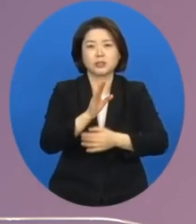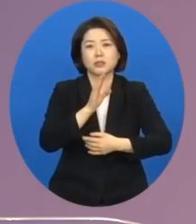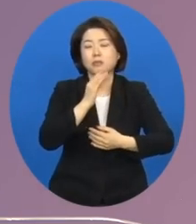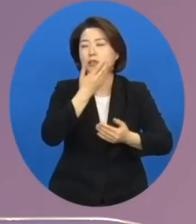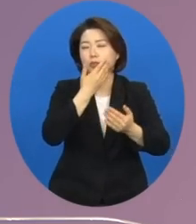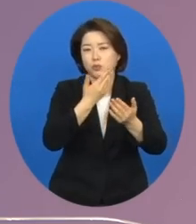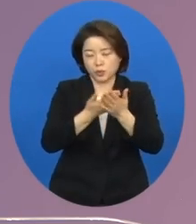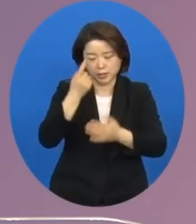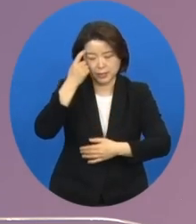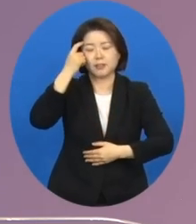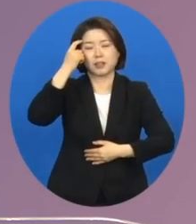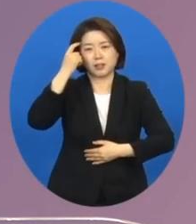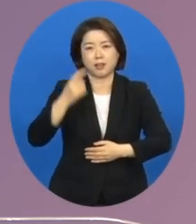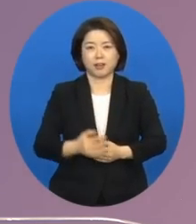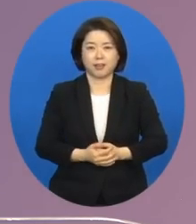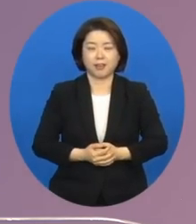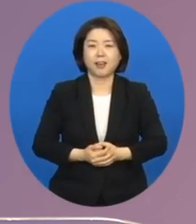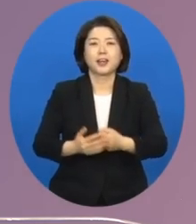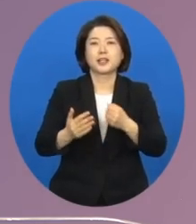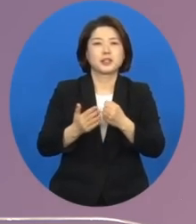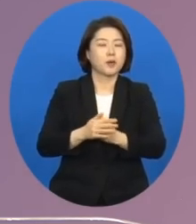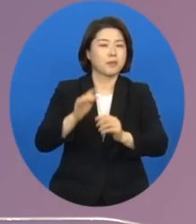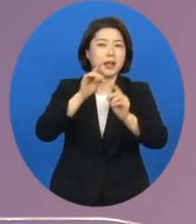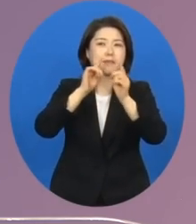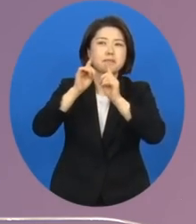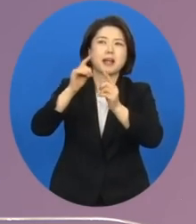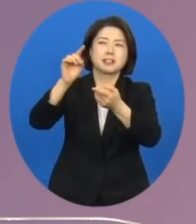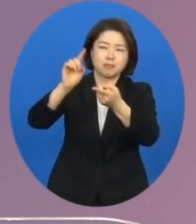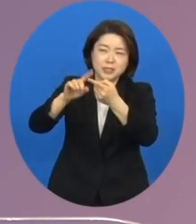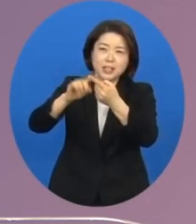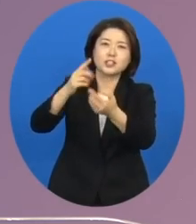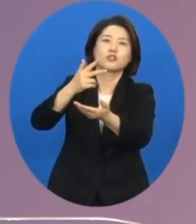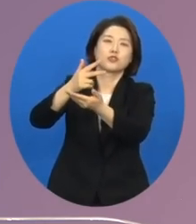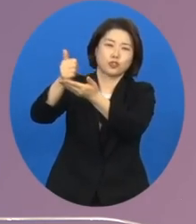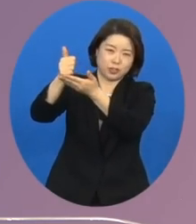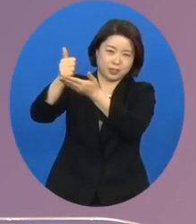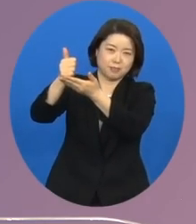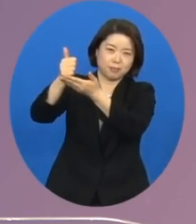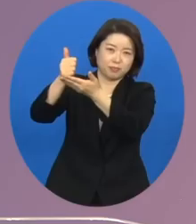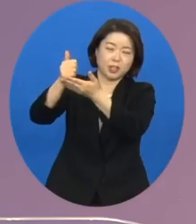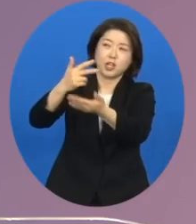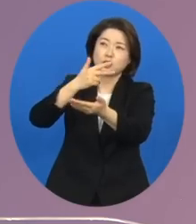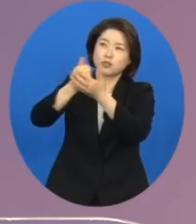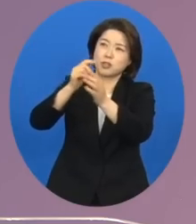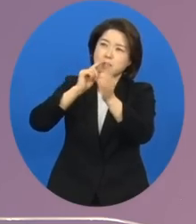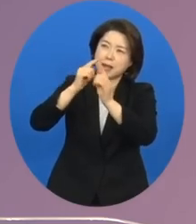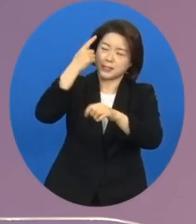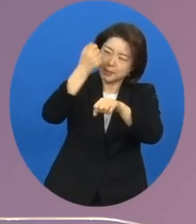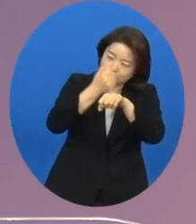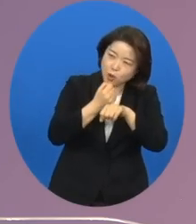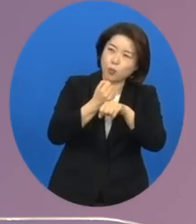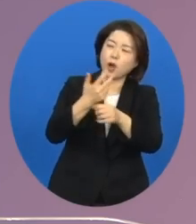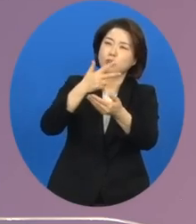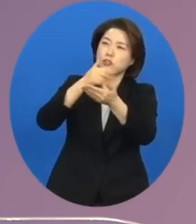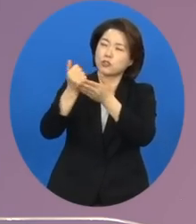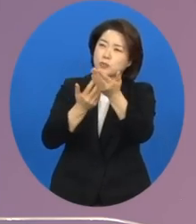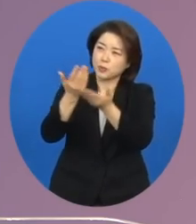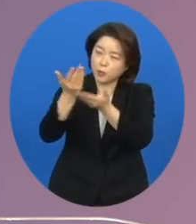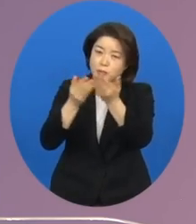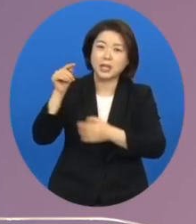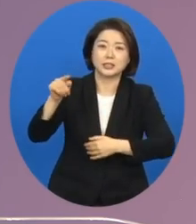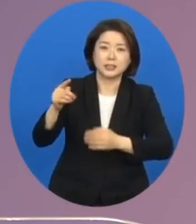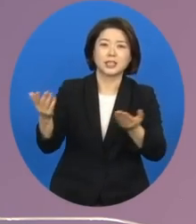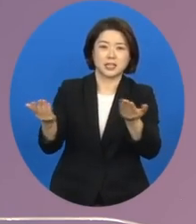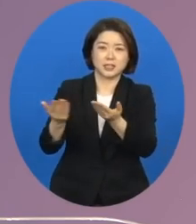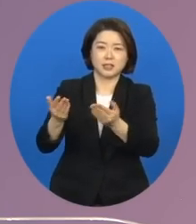그래서 제가 말씀이신 주님 주의 말씀을 연구하고 또 주님과 교제하는 일에